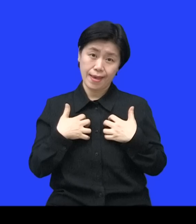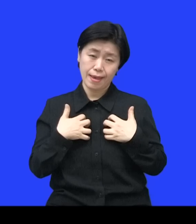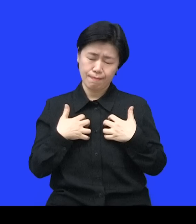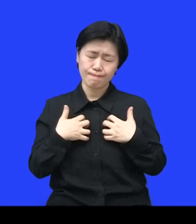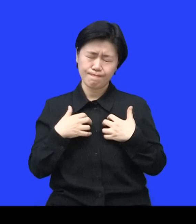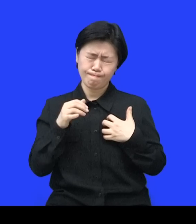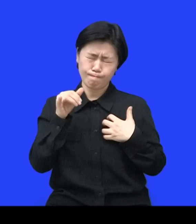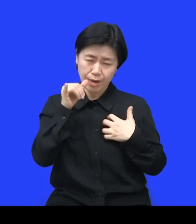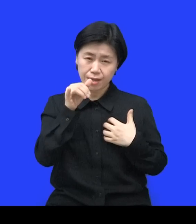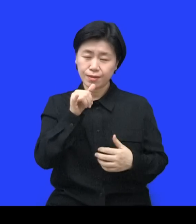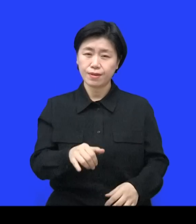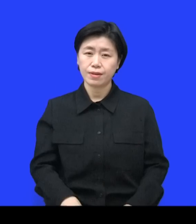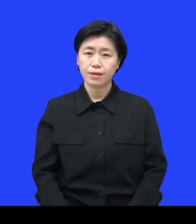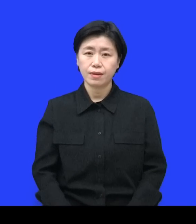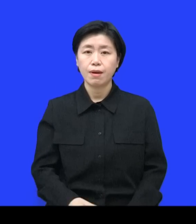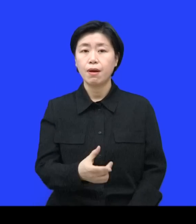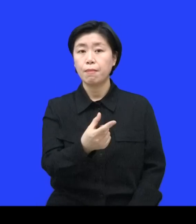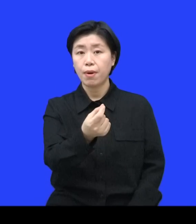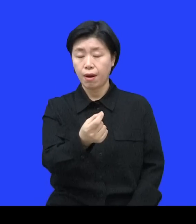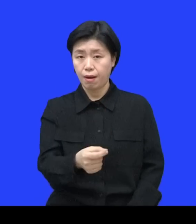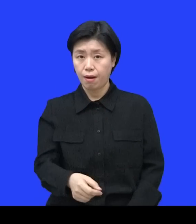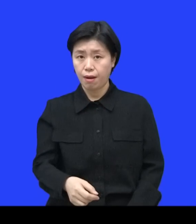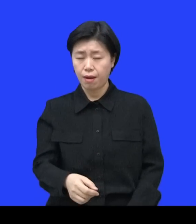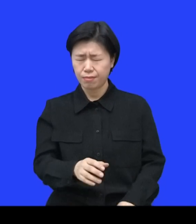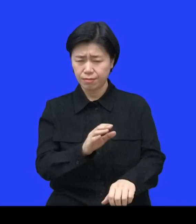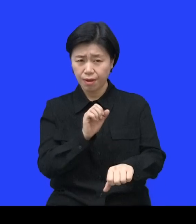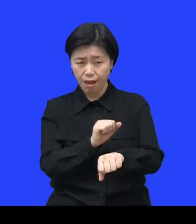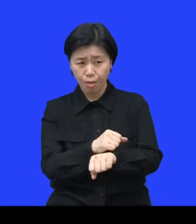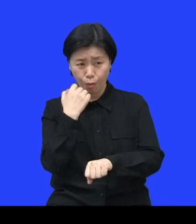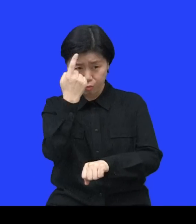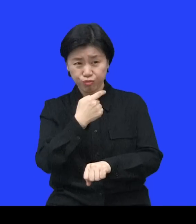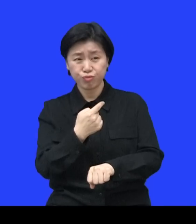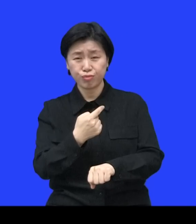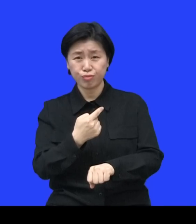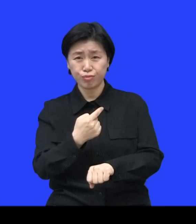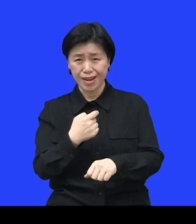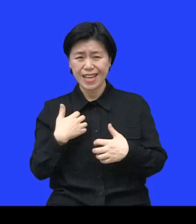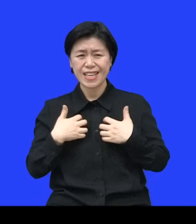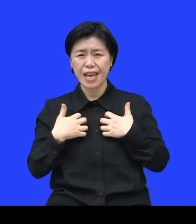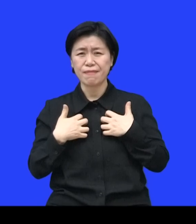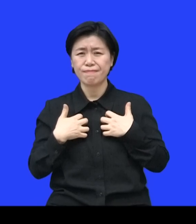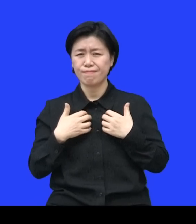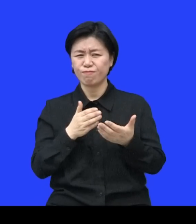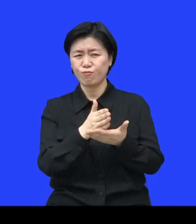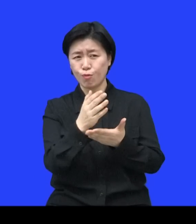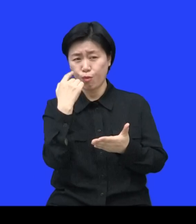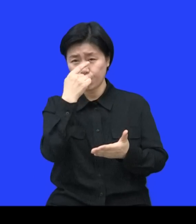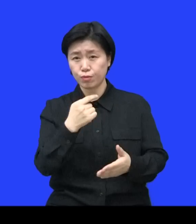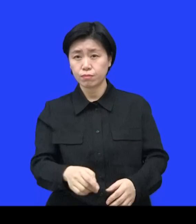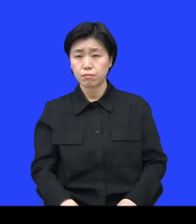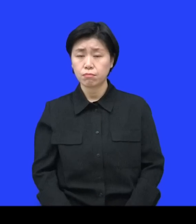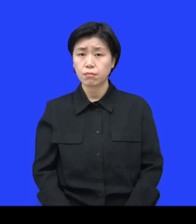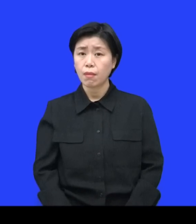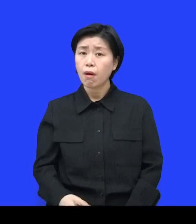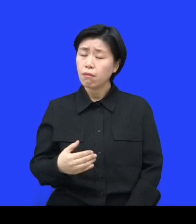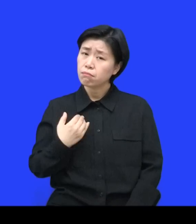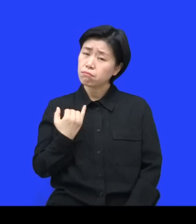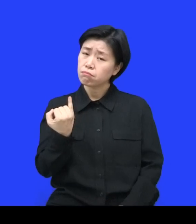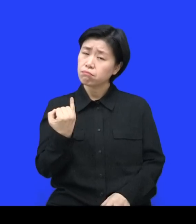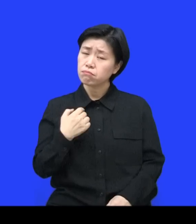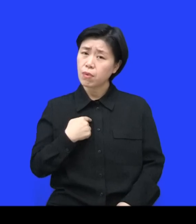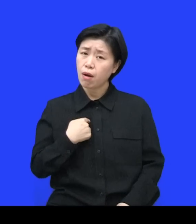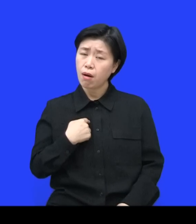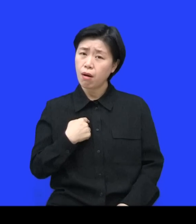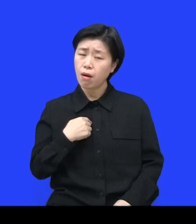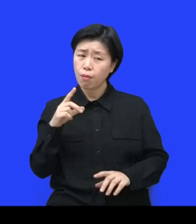생겼어요. 전형적인 스타크래프트 질럿상이에요. 질럿상이야, 맞아. 네, 질럿 얼굴 상이. 저는 보니까. 되게 모범생처럼. 아, 그래요?